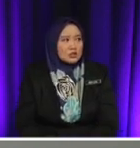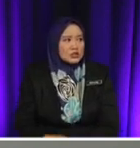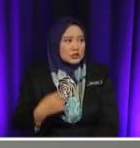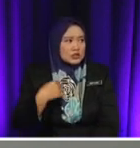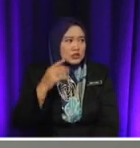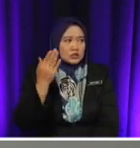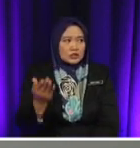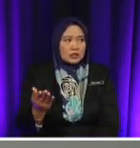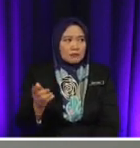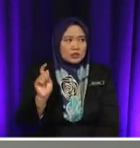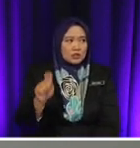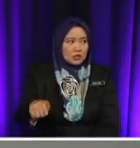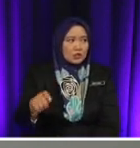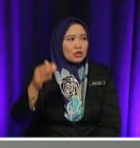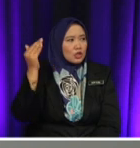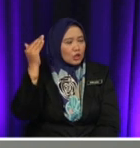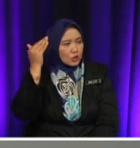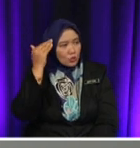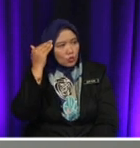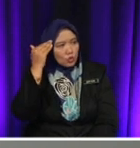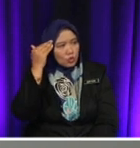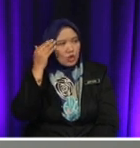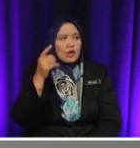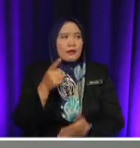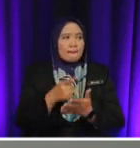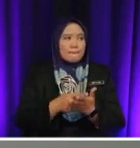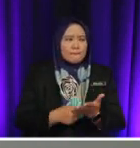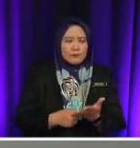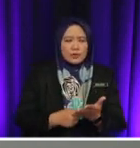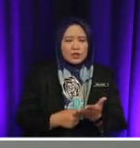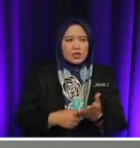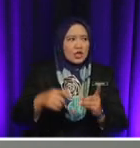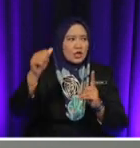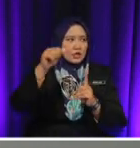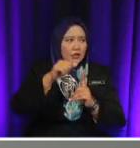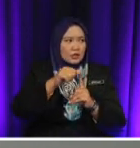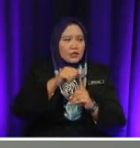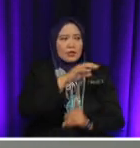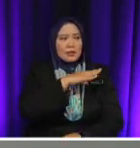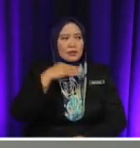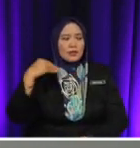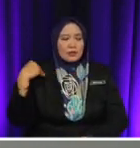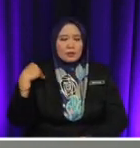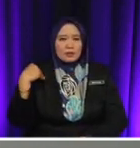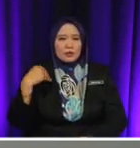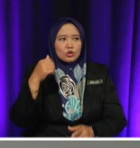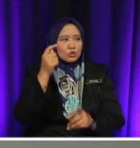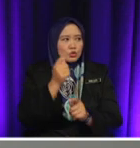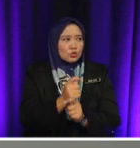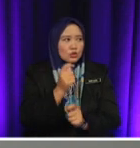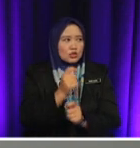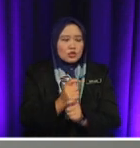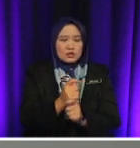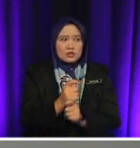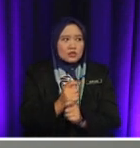arahan atau tugasan soalan dengan kehidupan Anda yang pertama kita tengok bahawa gambar rajah tadi diberi